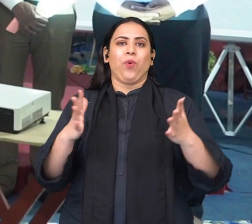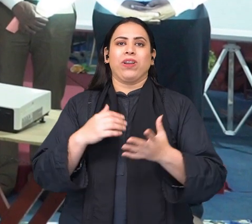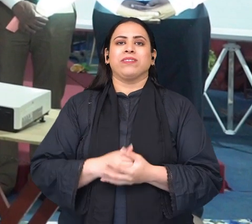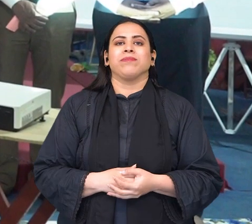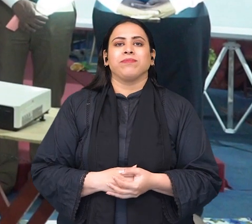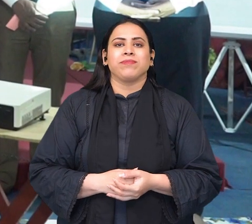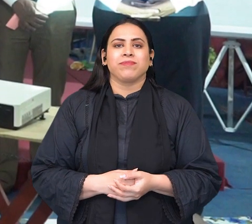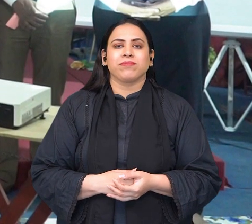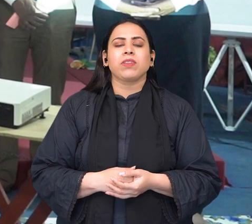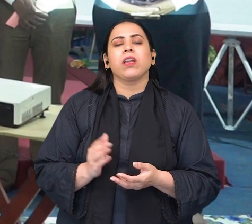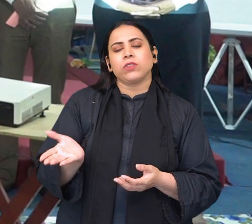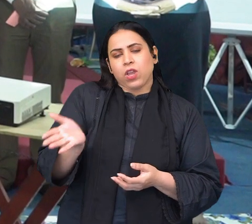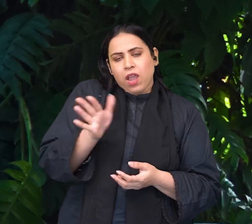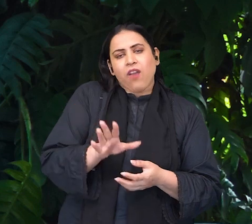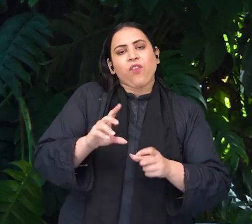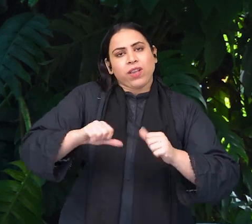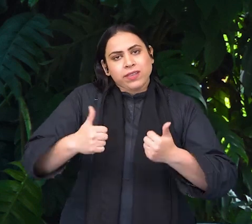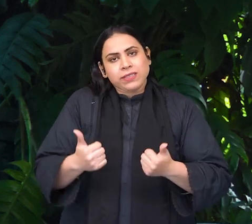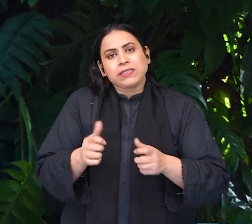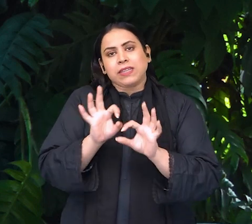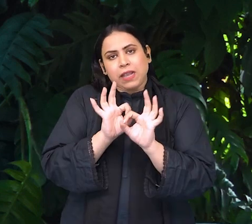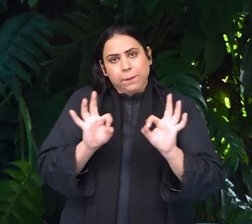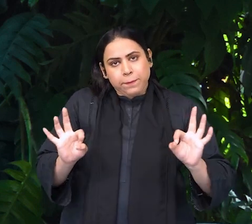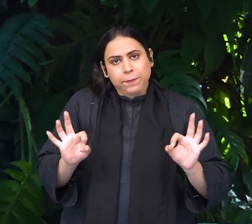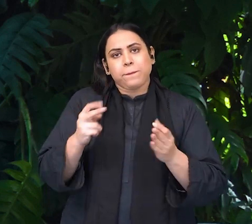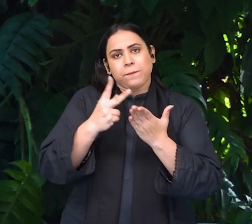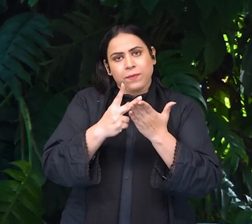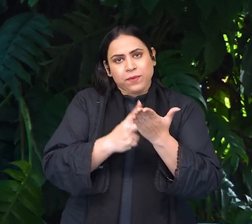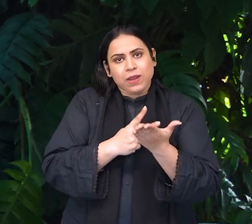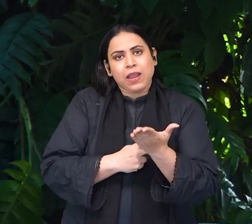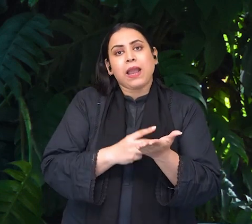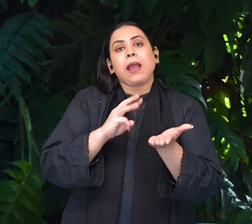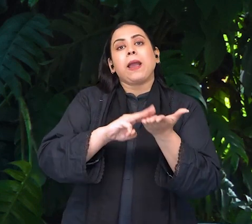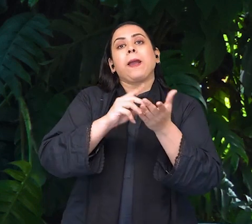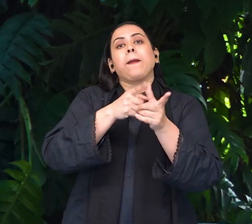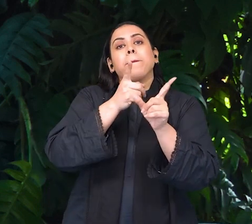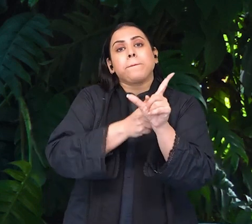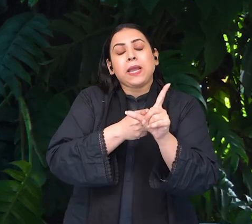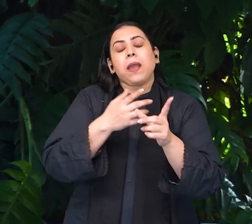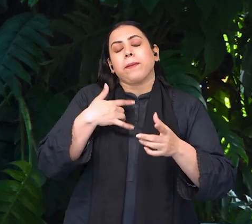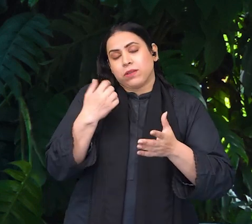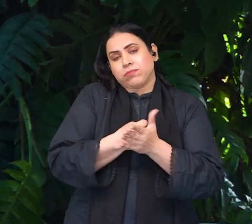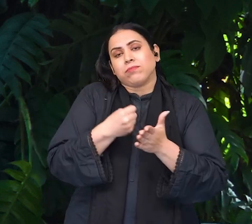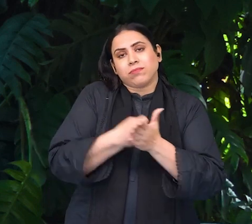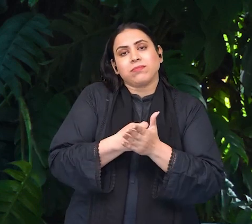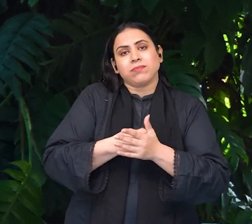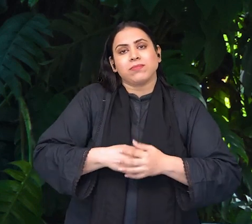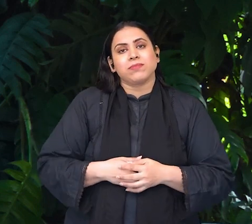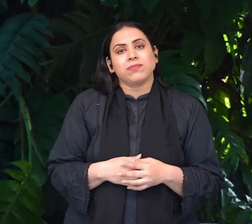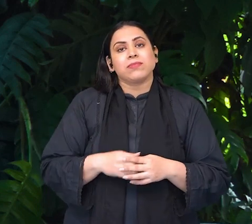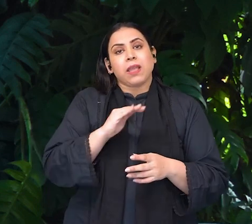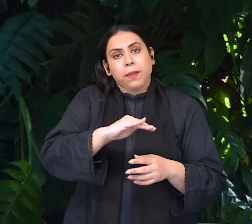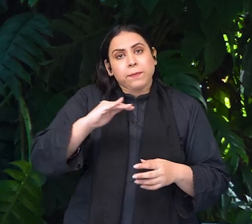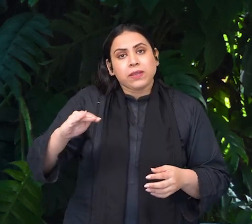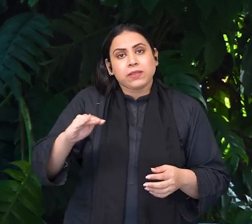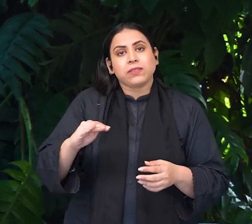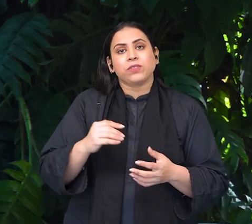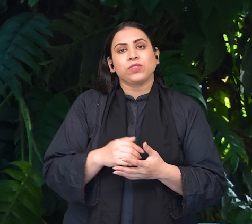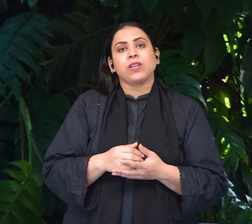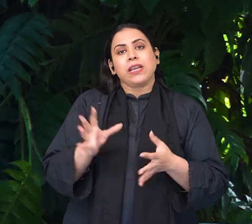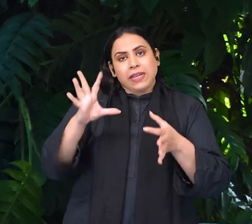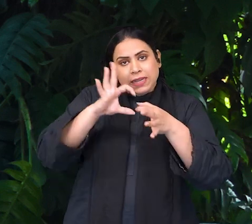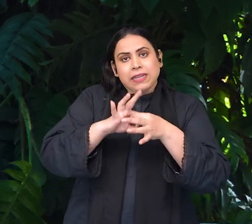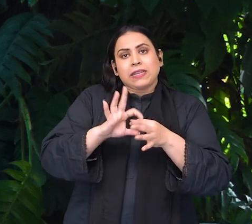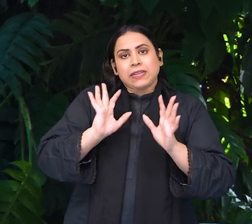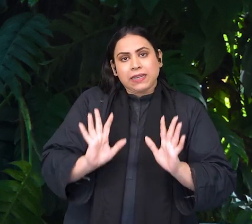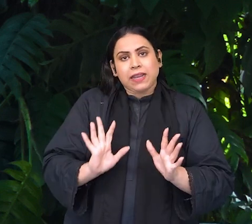वेरी हैप्पी सीइंग द प्रोग्रेस। सो आफ्टर ए सक्सेसफुल completion ऑफ द प्रोग्राम इन मई, हमारी कोशिश यही रही है कि हम इन बच्चों के